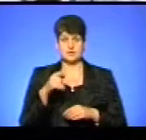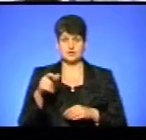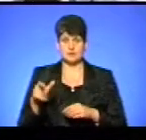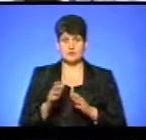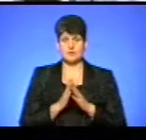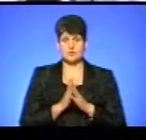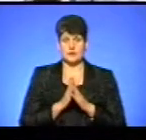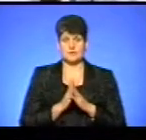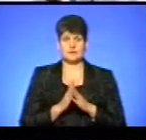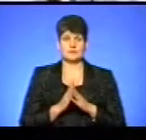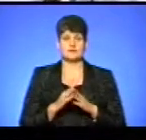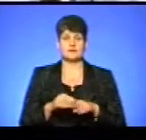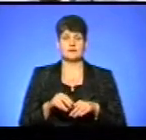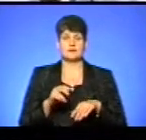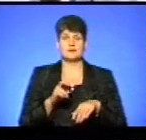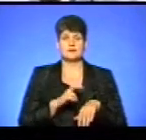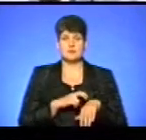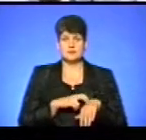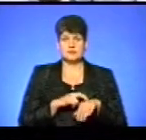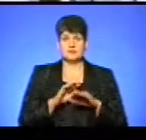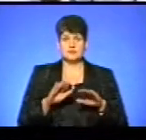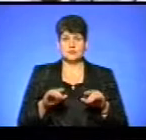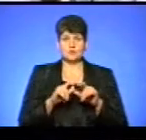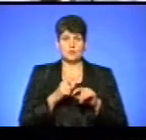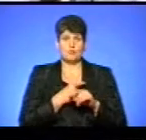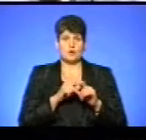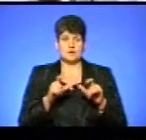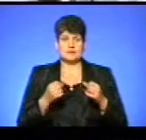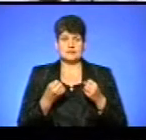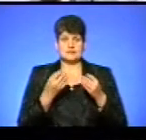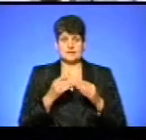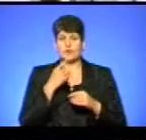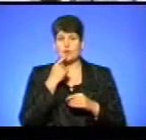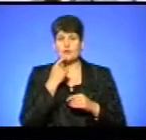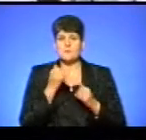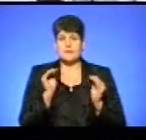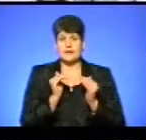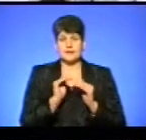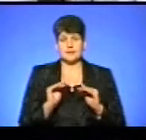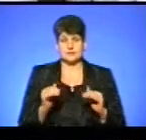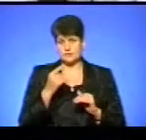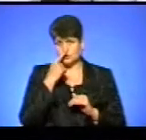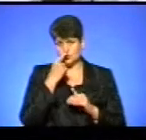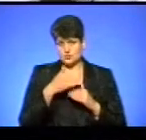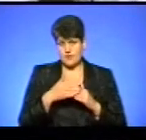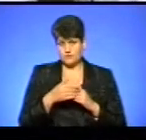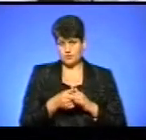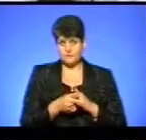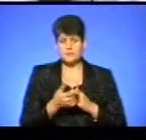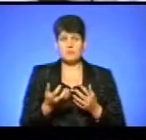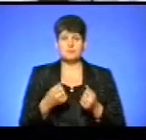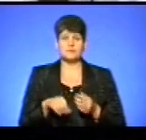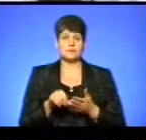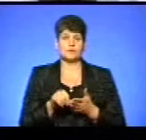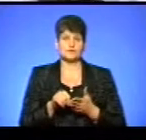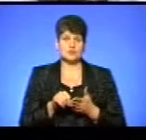дільничого педіатра дитячої поліклініки, щоб здати кров для маленьких діток. Нещодавно ми брали